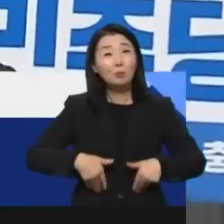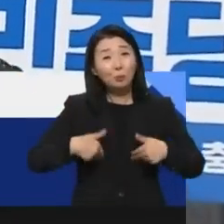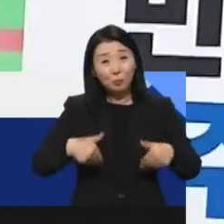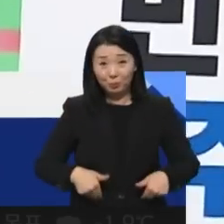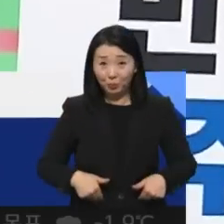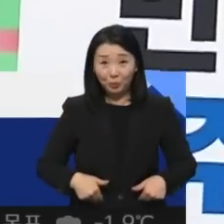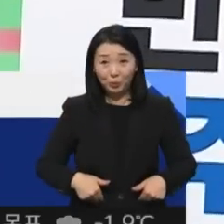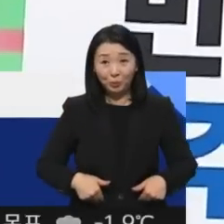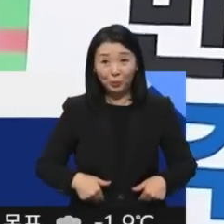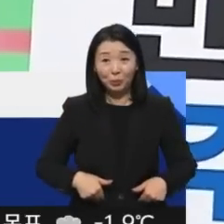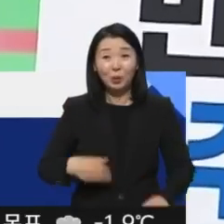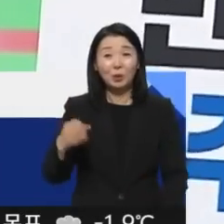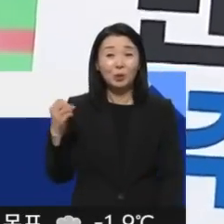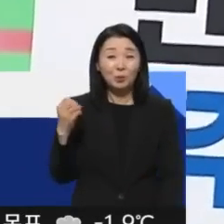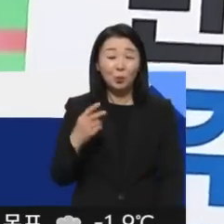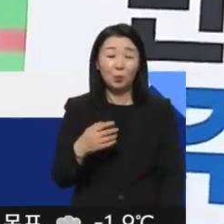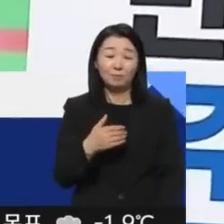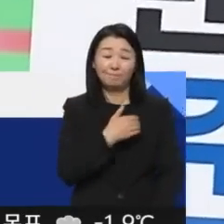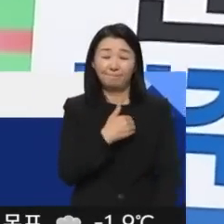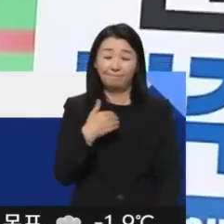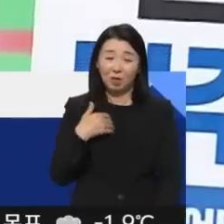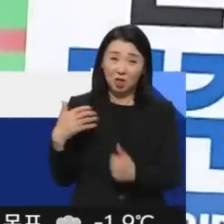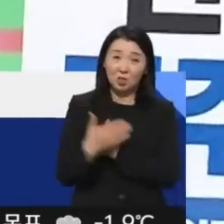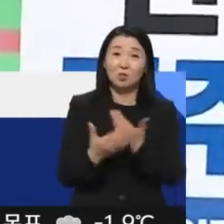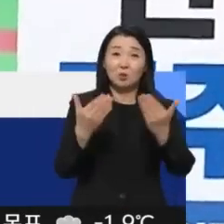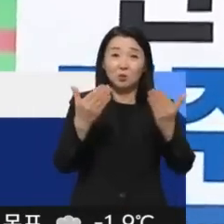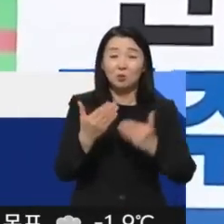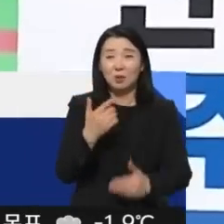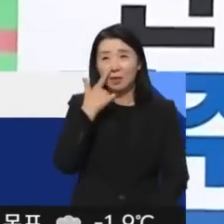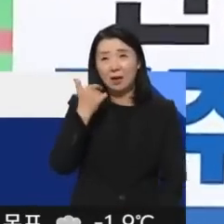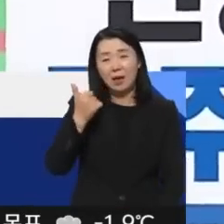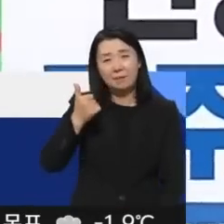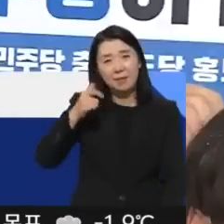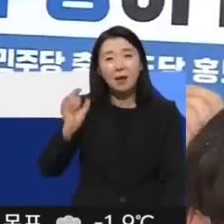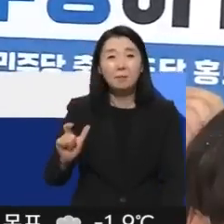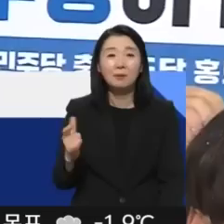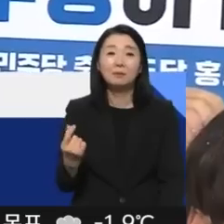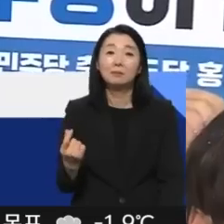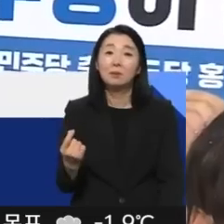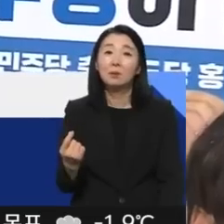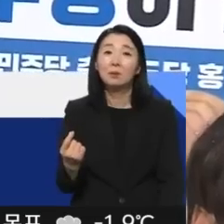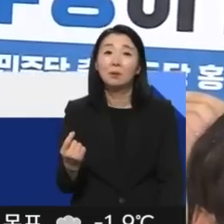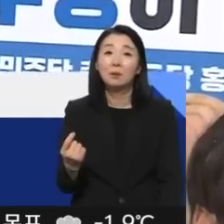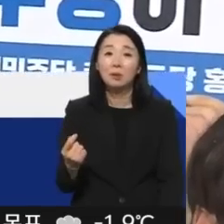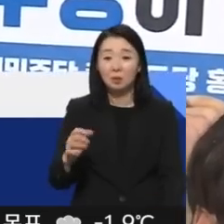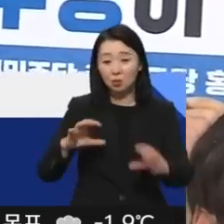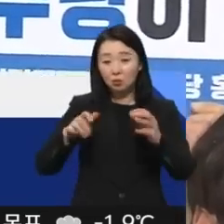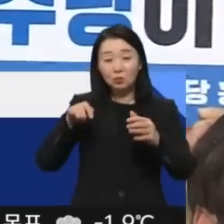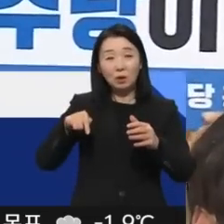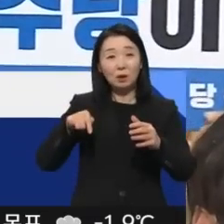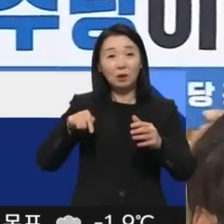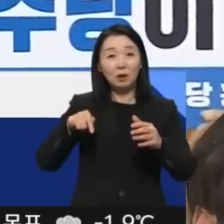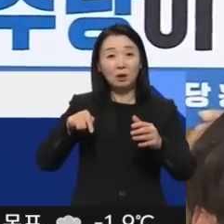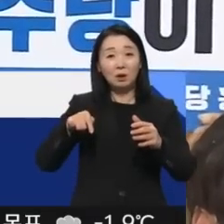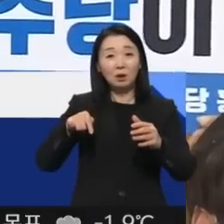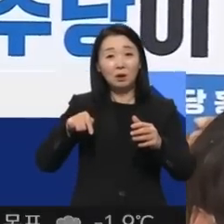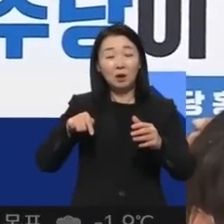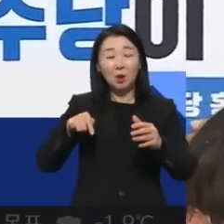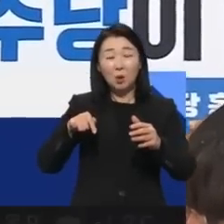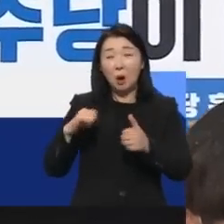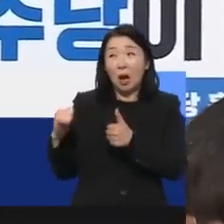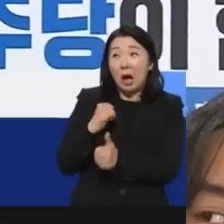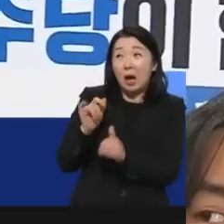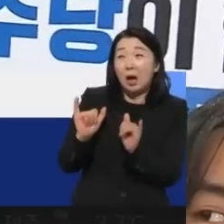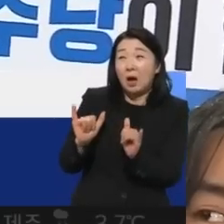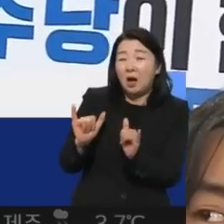하고 든든하게 지켜주는 강한 아버지 같아야 합니다. 그런데 국가가 지금은 혹시 나를 때리지